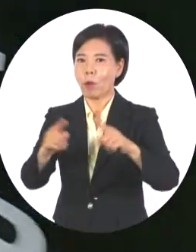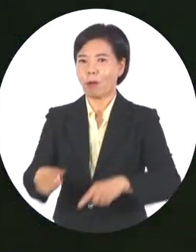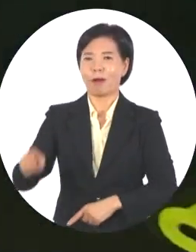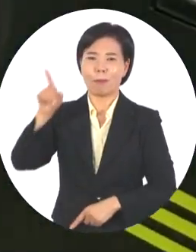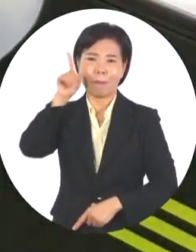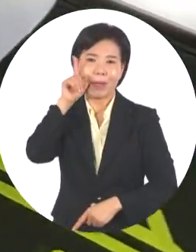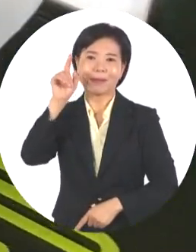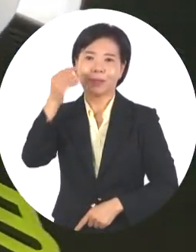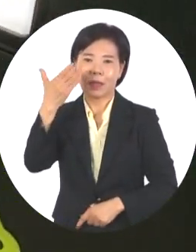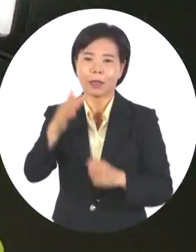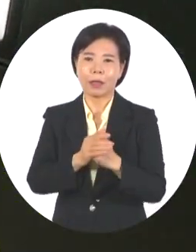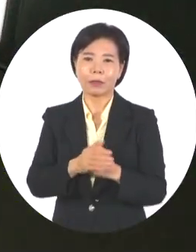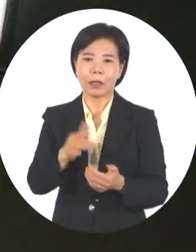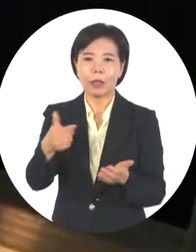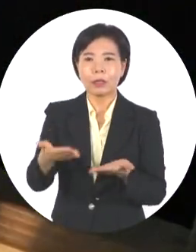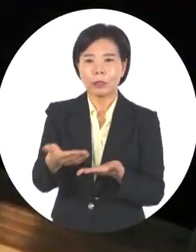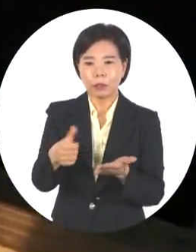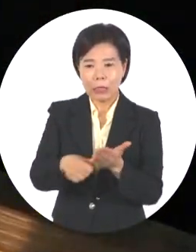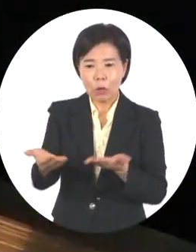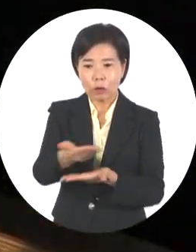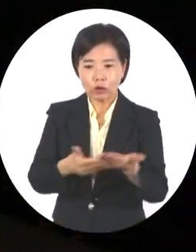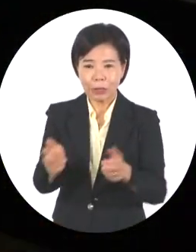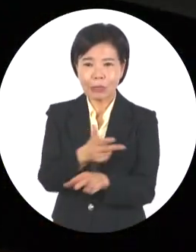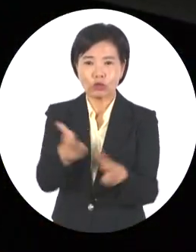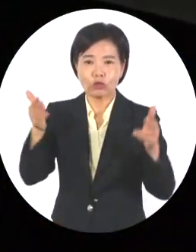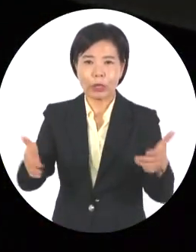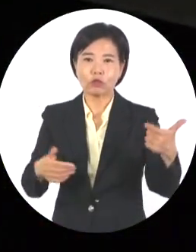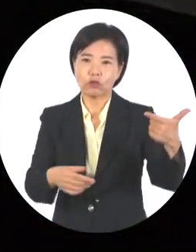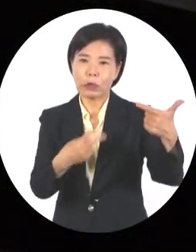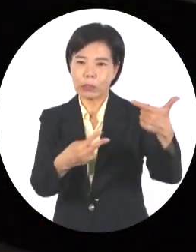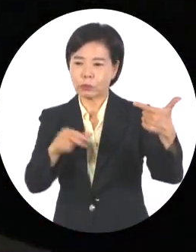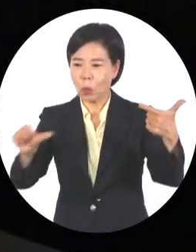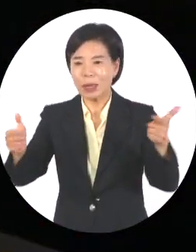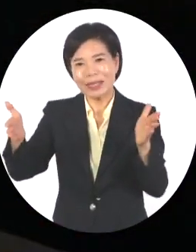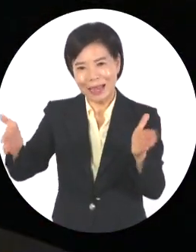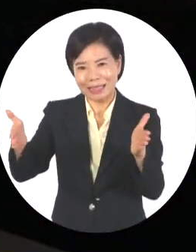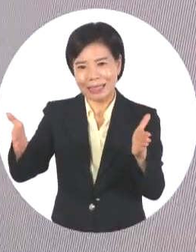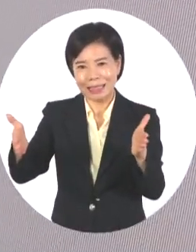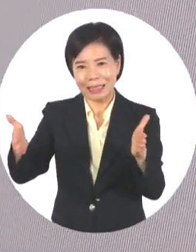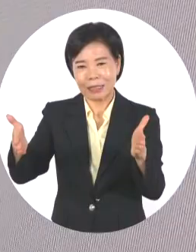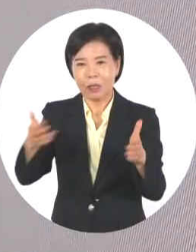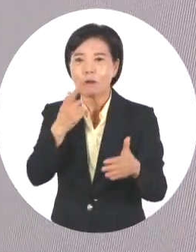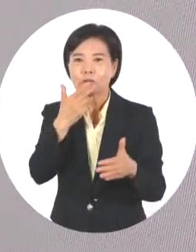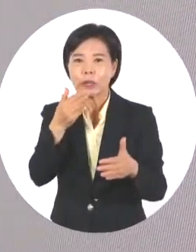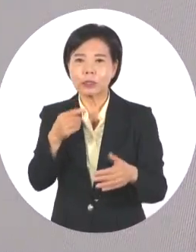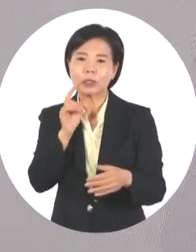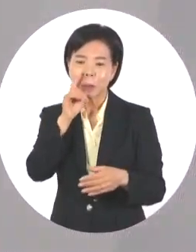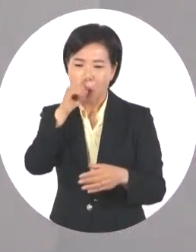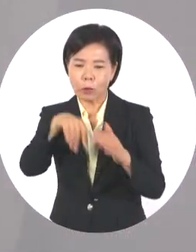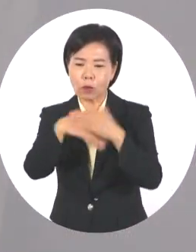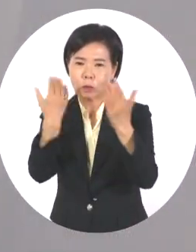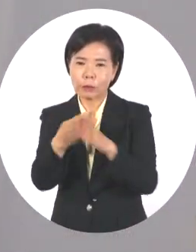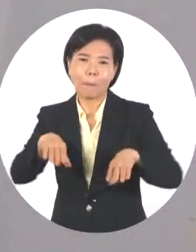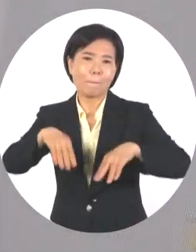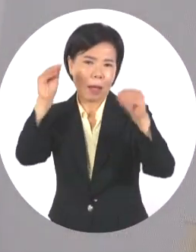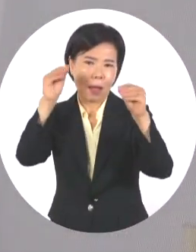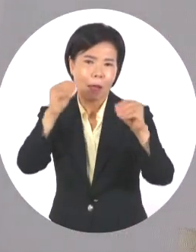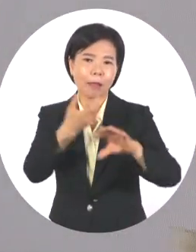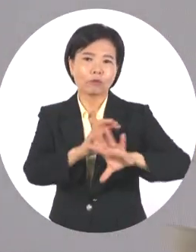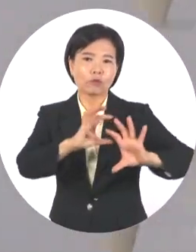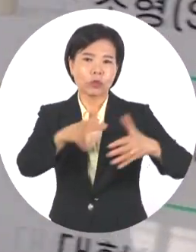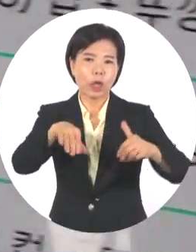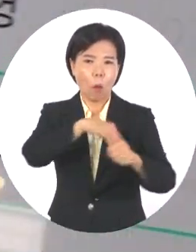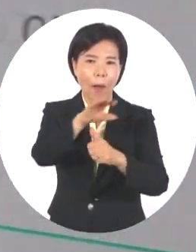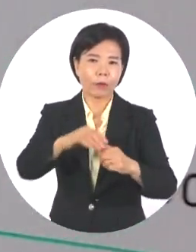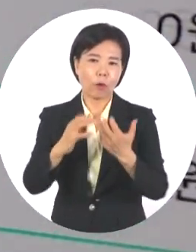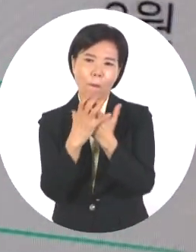평가했습니다. 자원순환 주간인 6월 2일부터 5일까지 플라스틱 오염 종식을 주제로